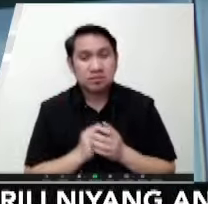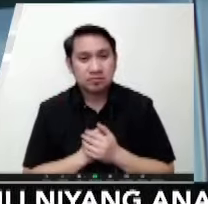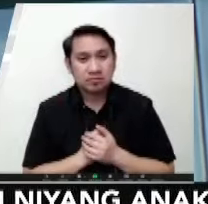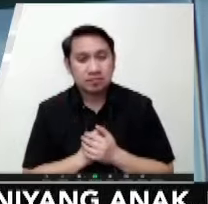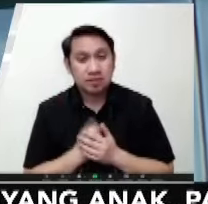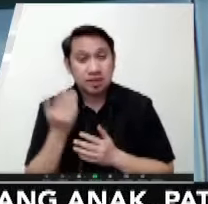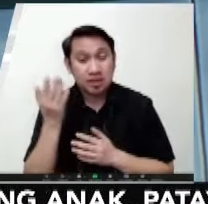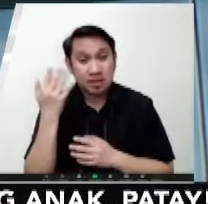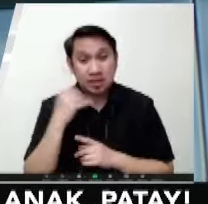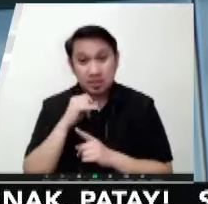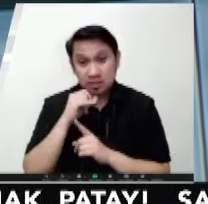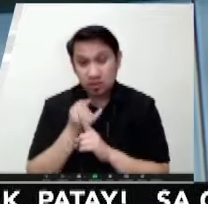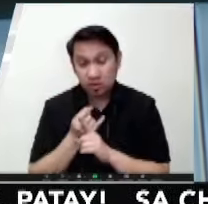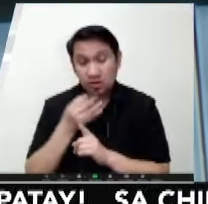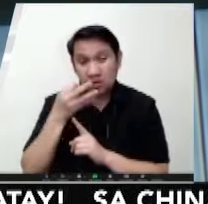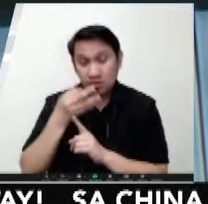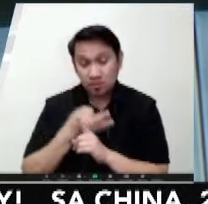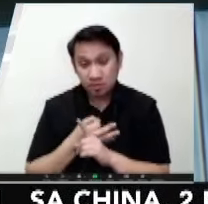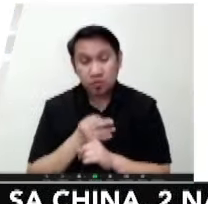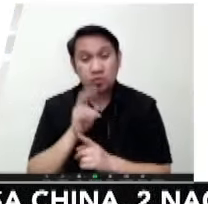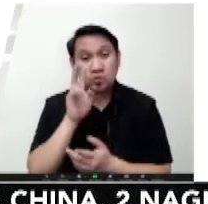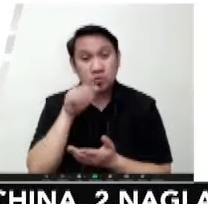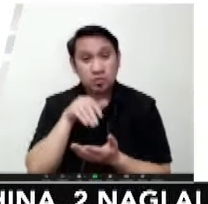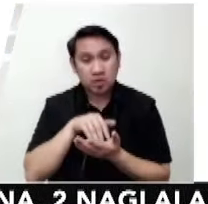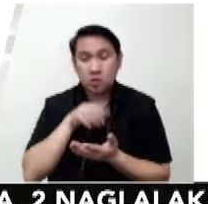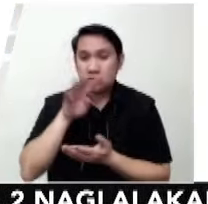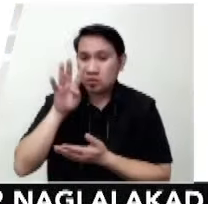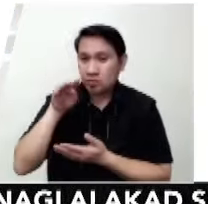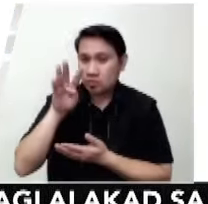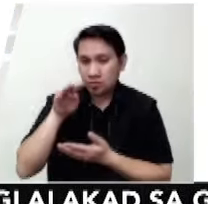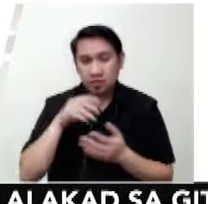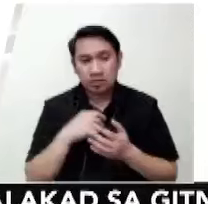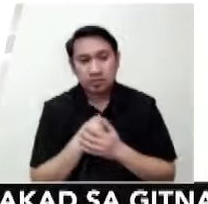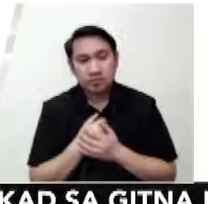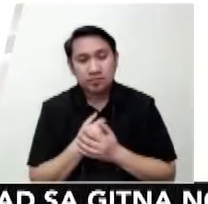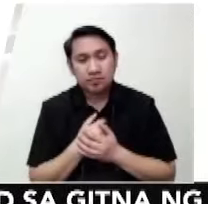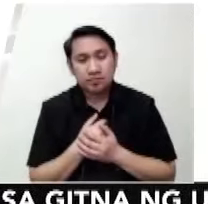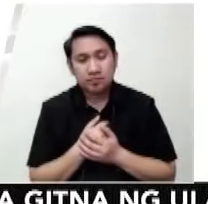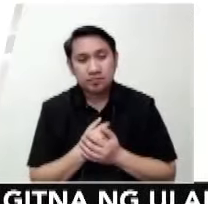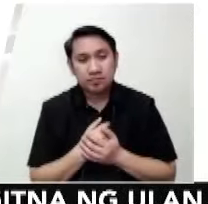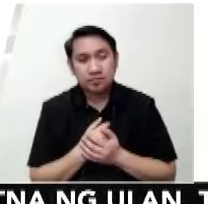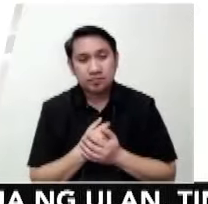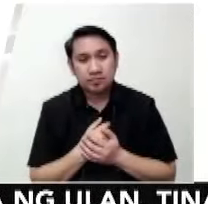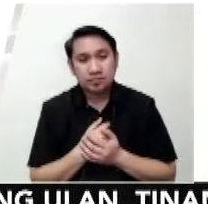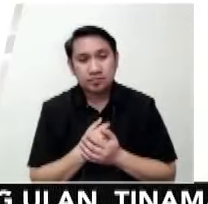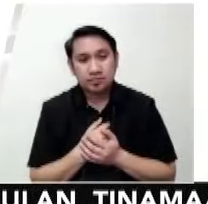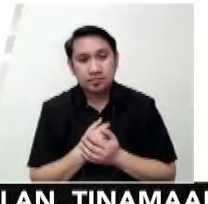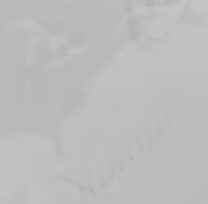Pebrero 2014, ang sample size sa Pilipinas.